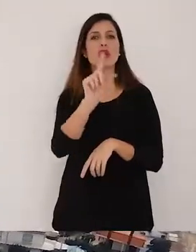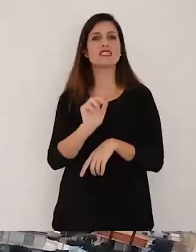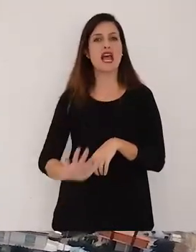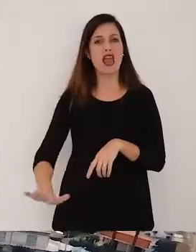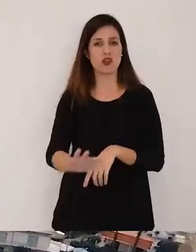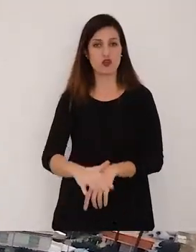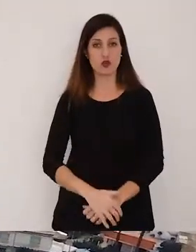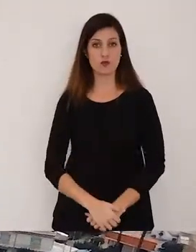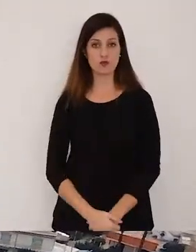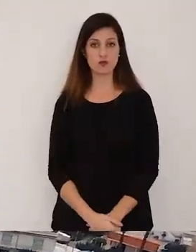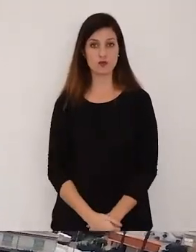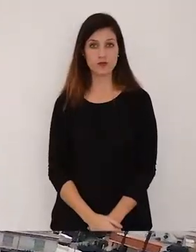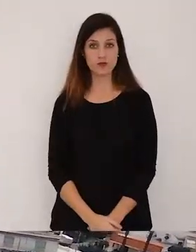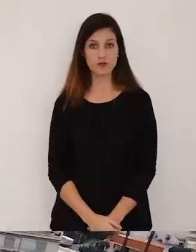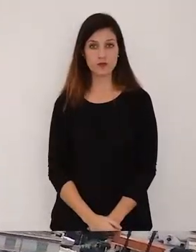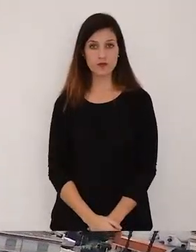salentina.